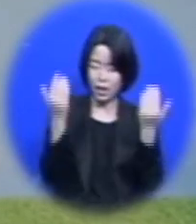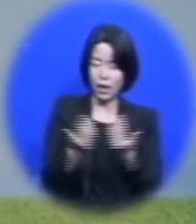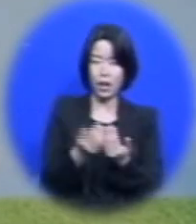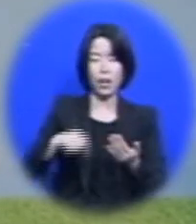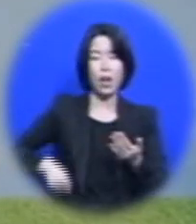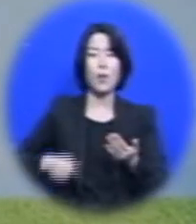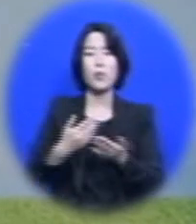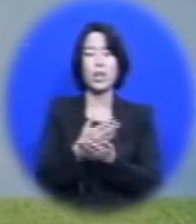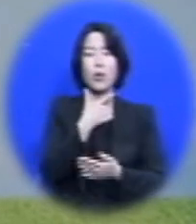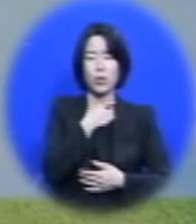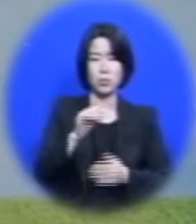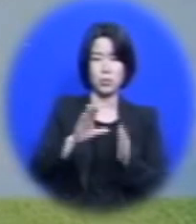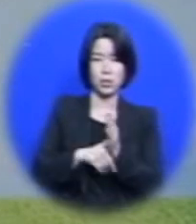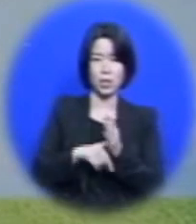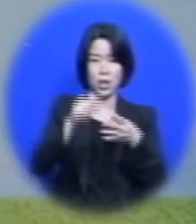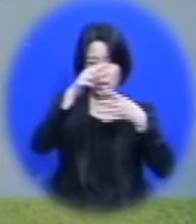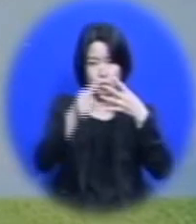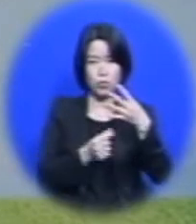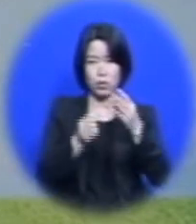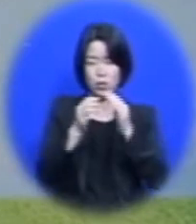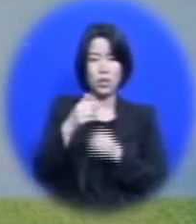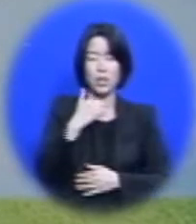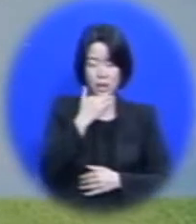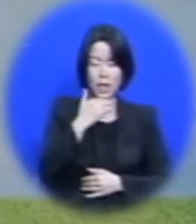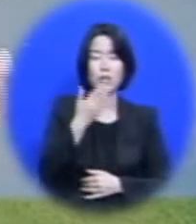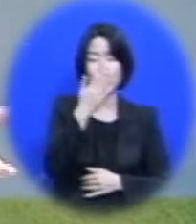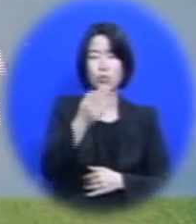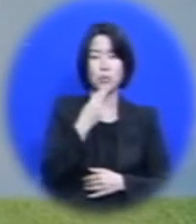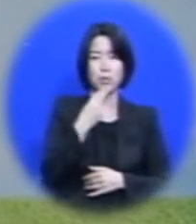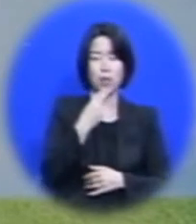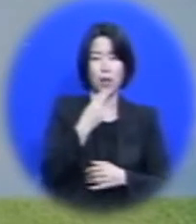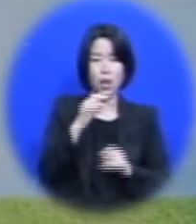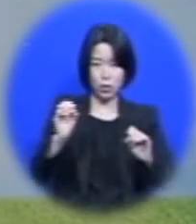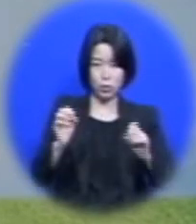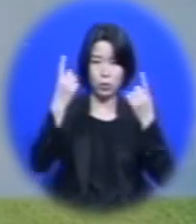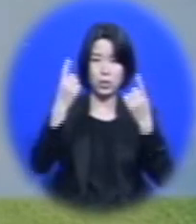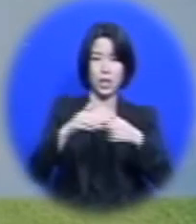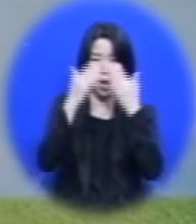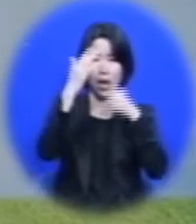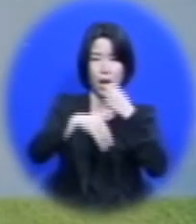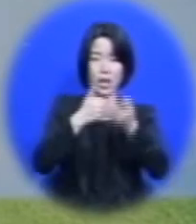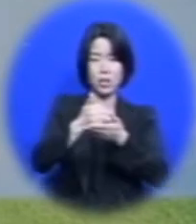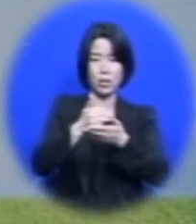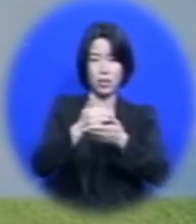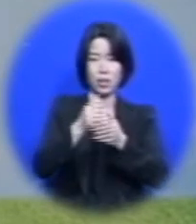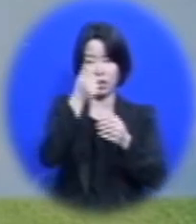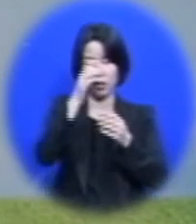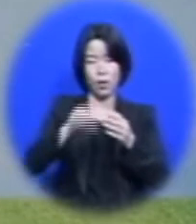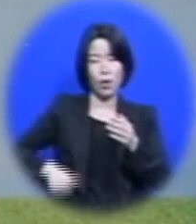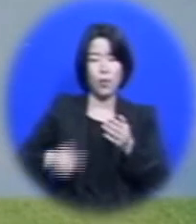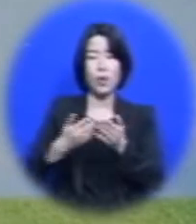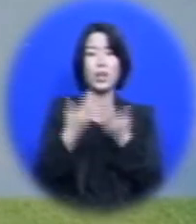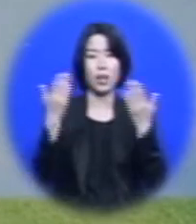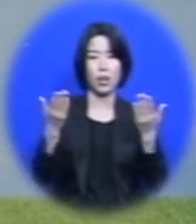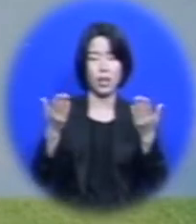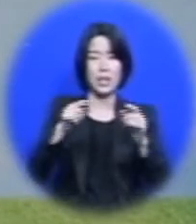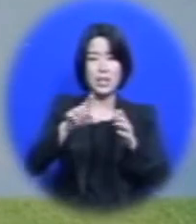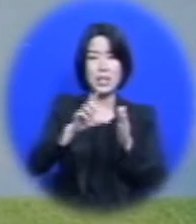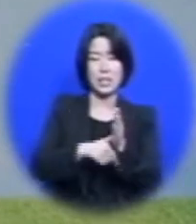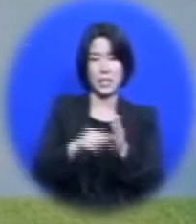싶은데 순서를 기다릴 수가 없으니까 우리가 다 같이 하나님께 회개합시다. 오늘 이 시간에 성령의